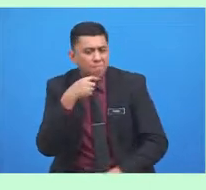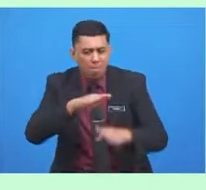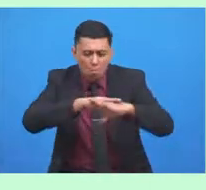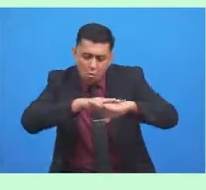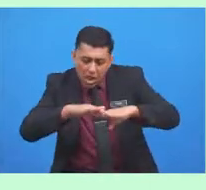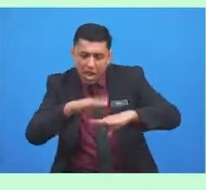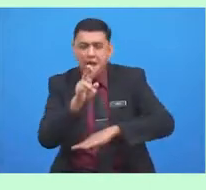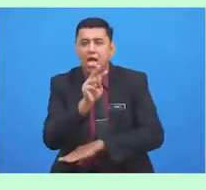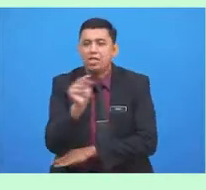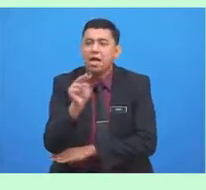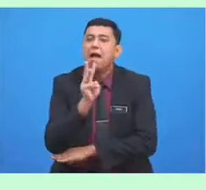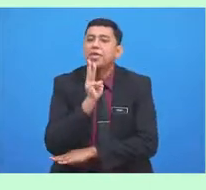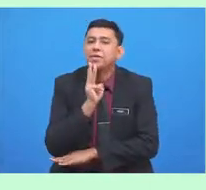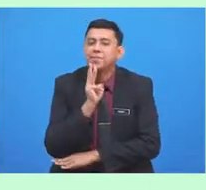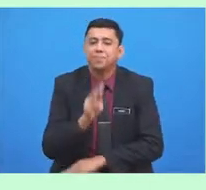air.